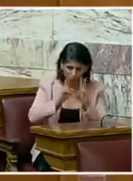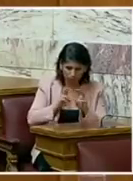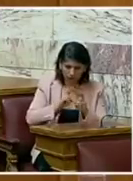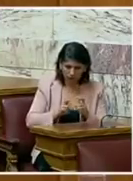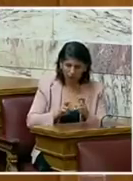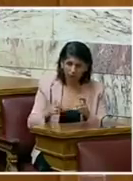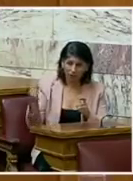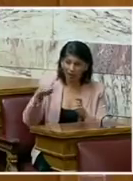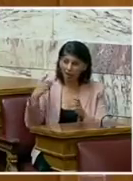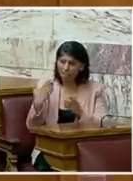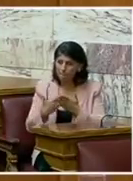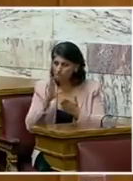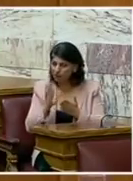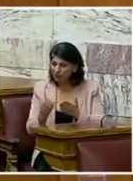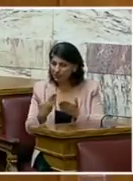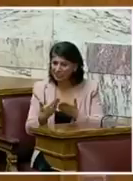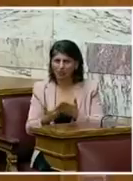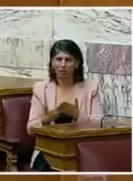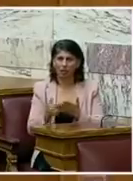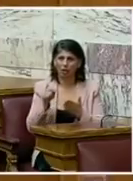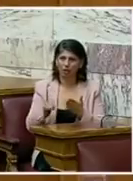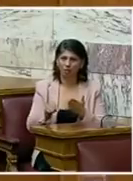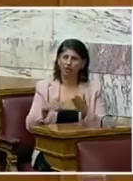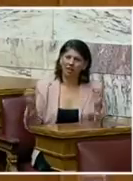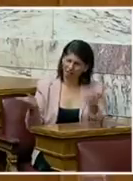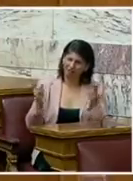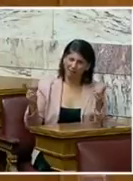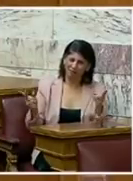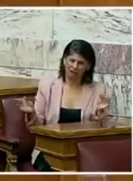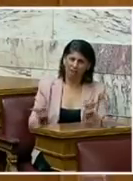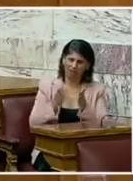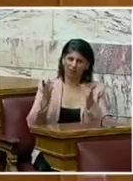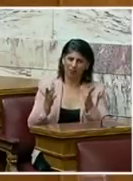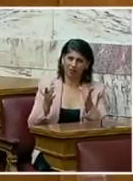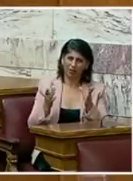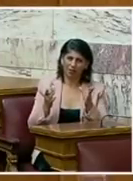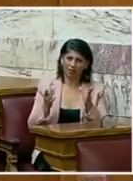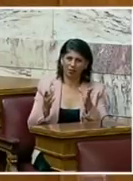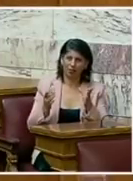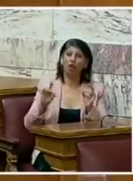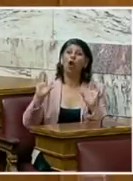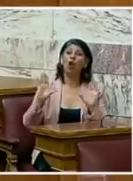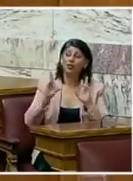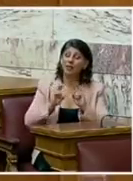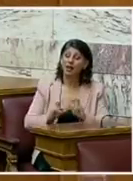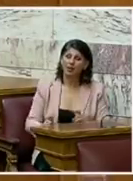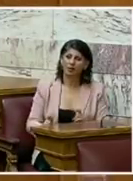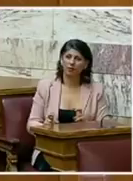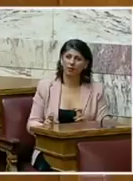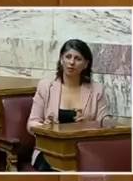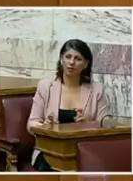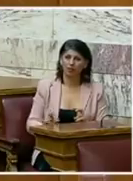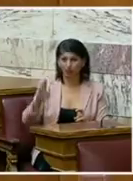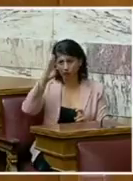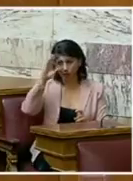και πραγματικά στοιχεία. Λέτε λοιπόν ότι έτσι, όσο έτυχε τυχαίως και χωρίς καμία έρευνα, η ΥΠΑ